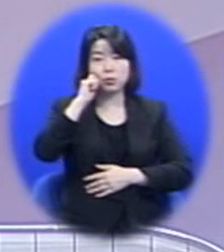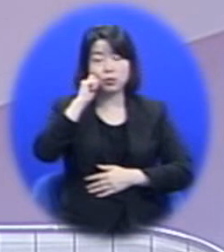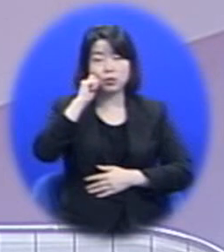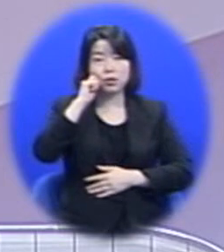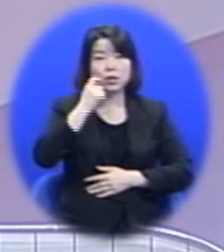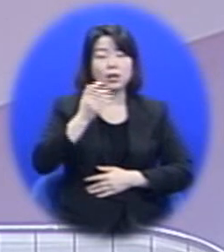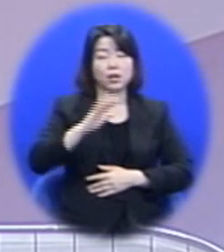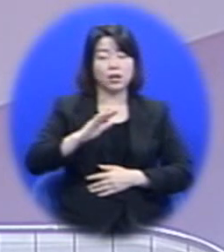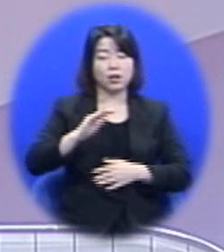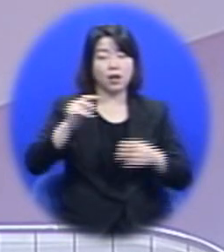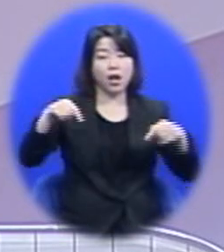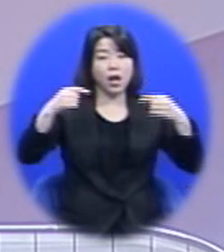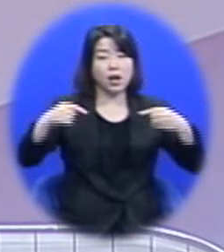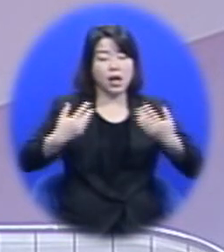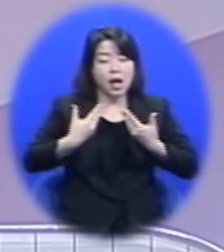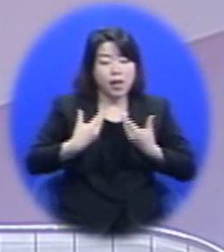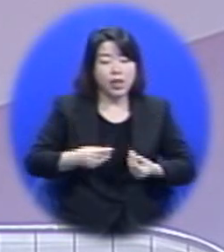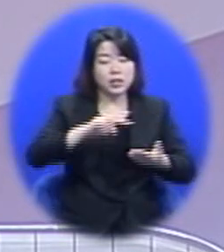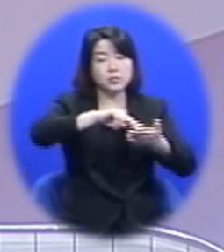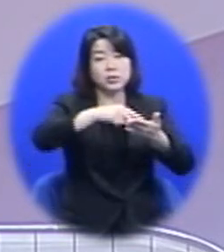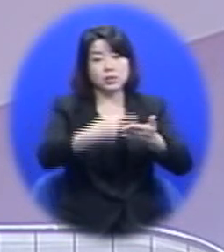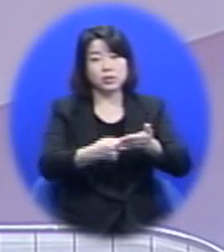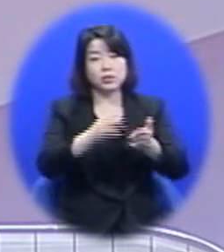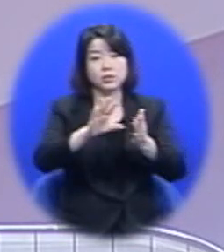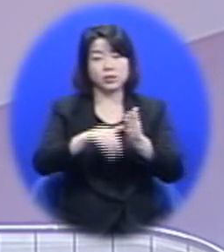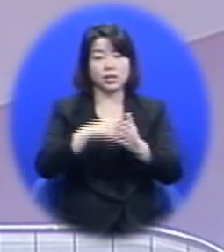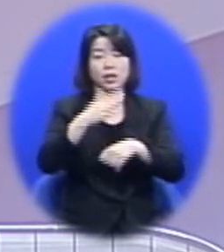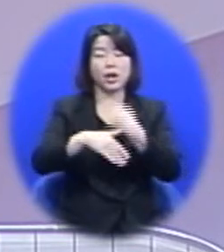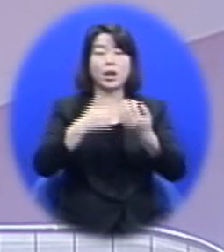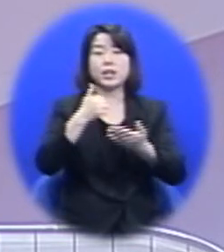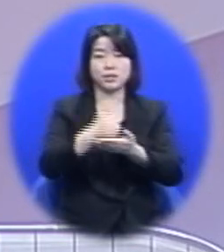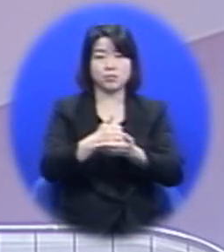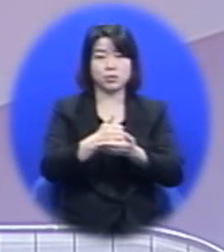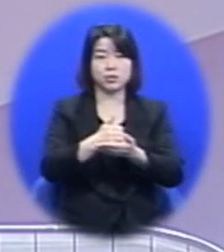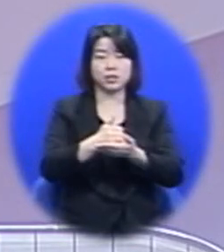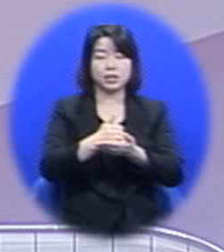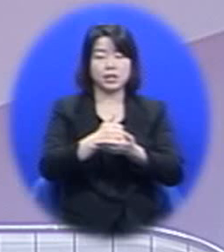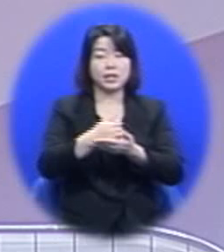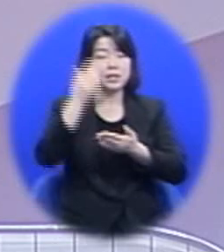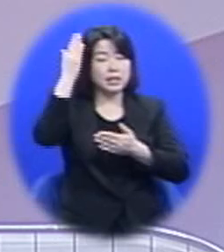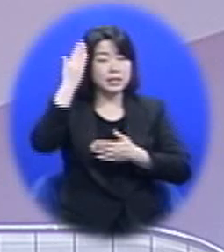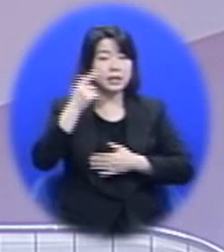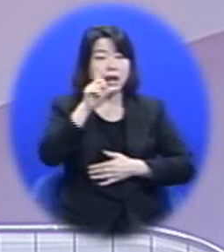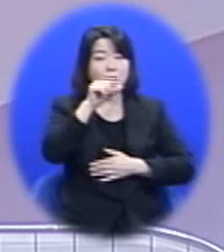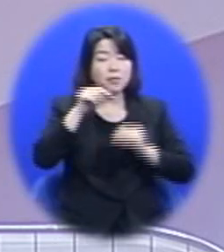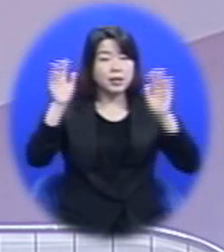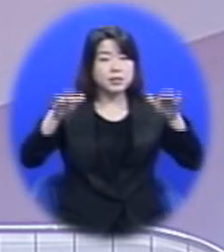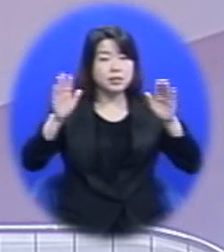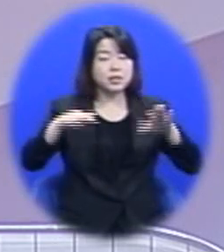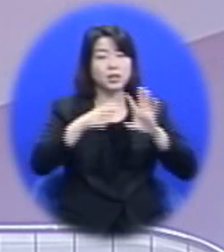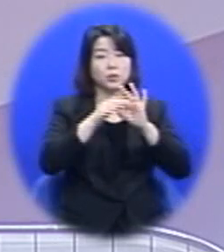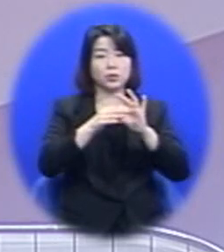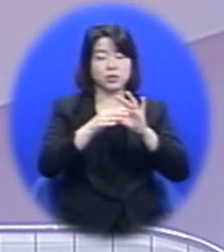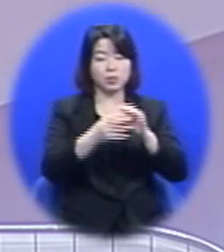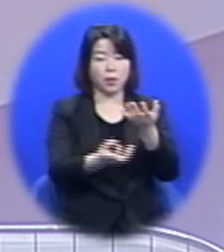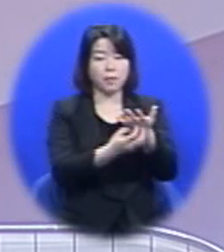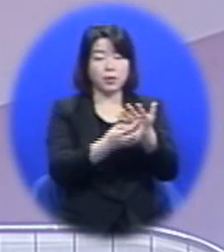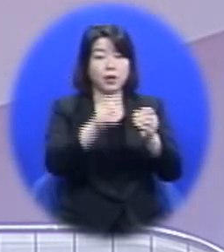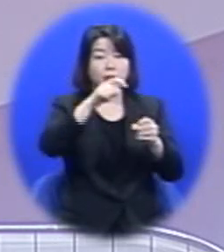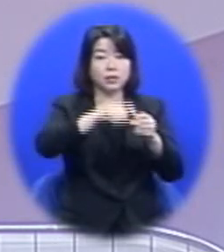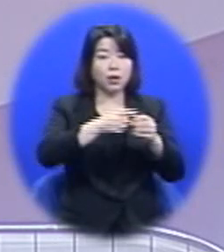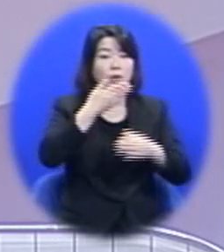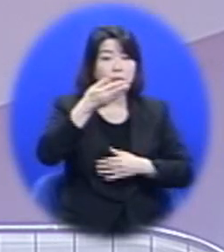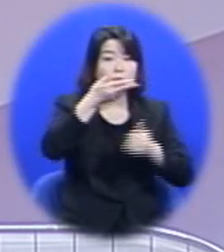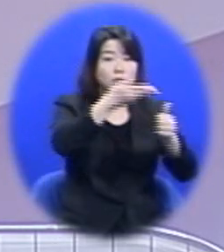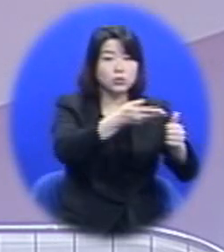엘리야가 낙심해서 쓰러졌을 때 하나님은 까마귀를 통해서 숯불에 구운 떡을 먹이고